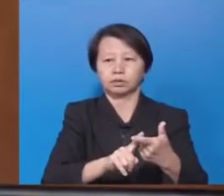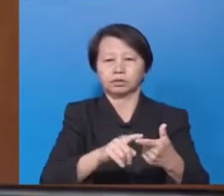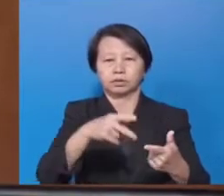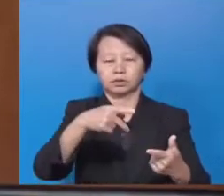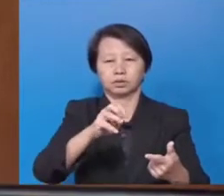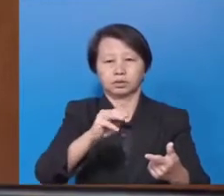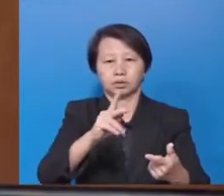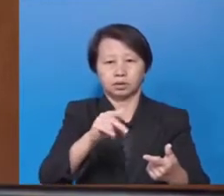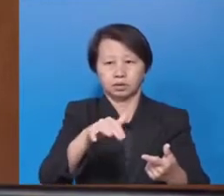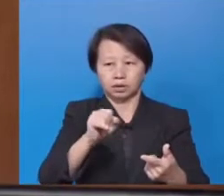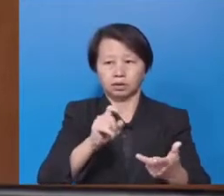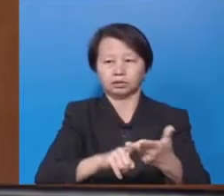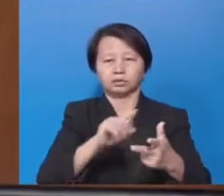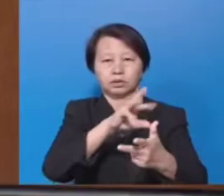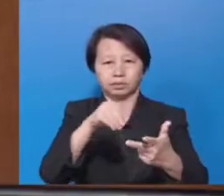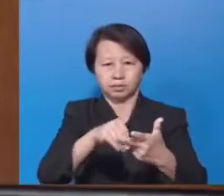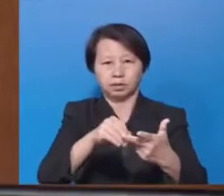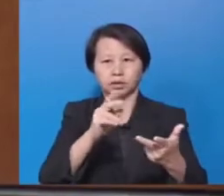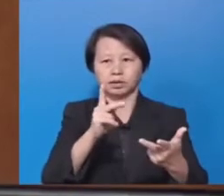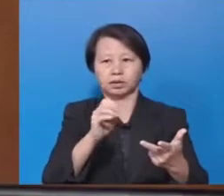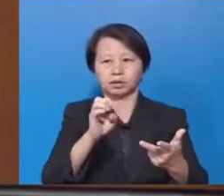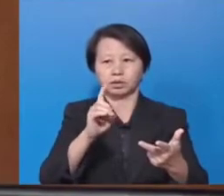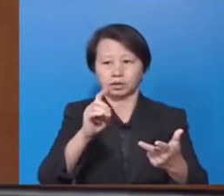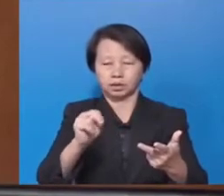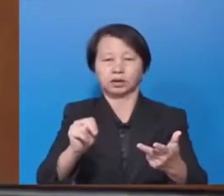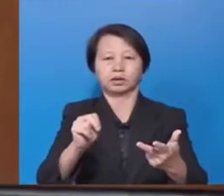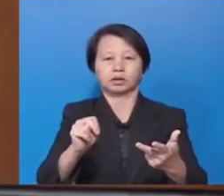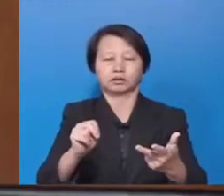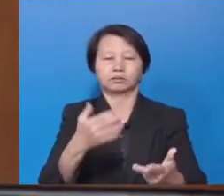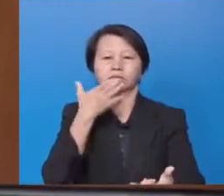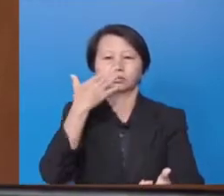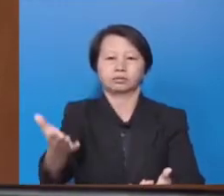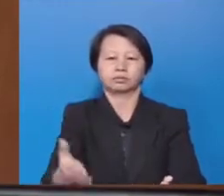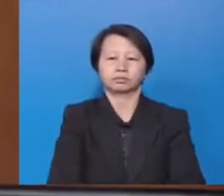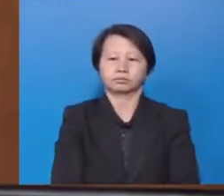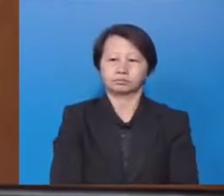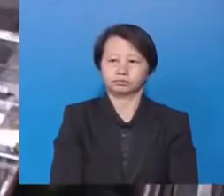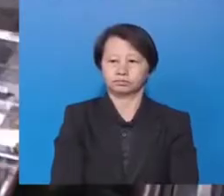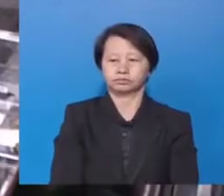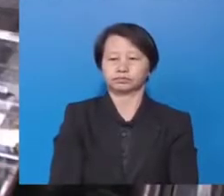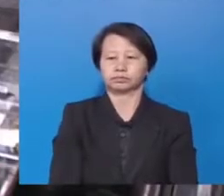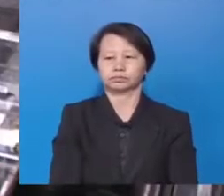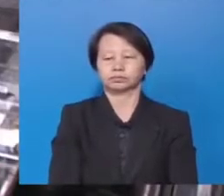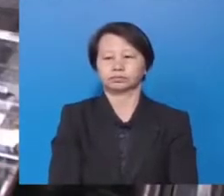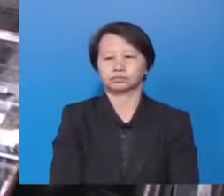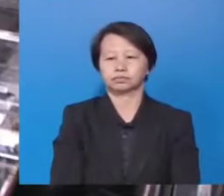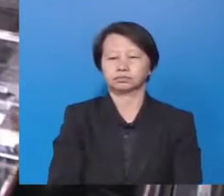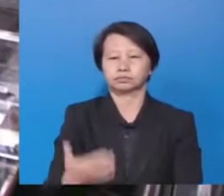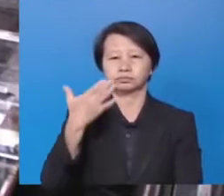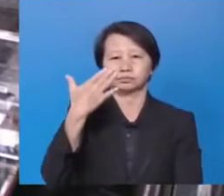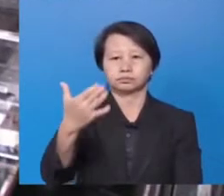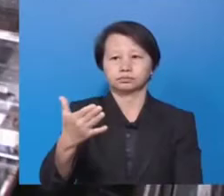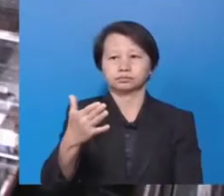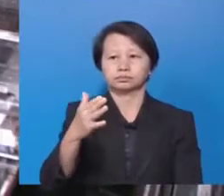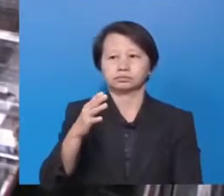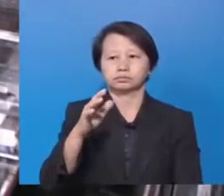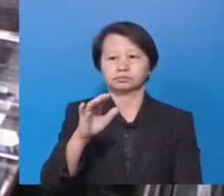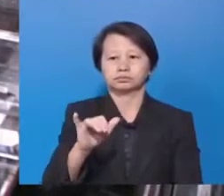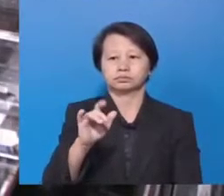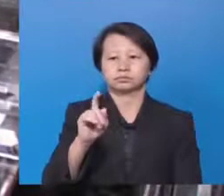mereka saat ia menyebabkan pelibatan dengan Keith suruh hanya terima kasih terima kasih yang Muhammad timbalan